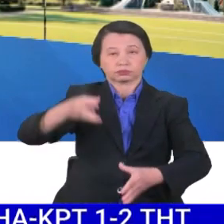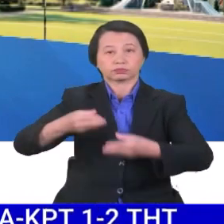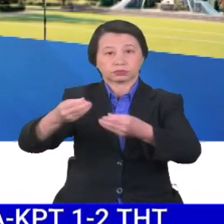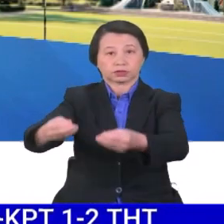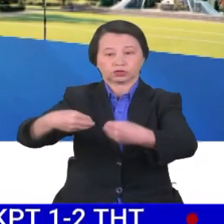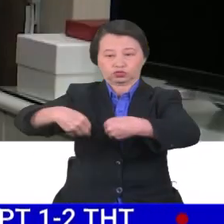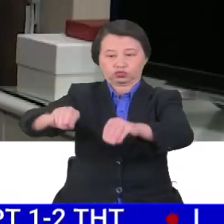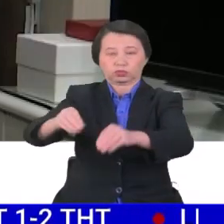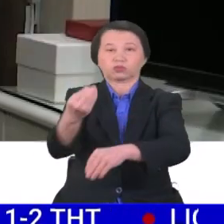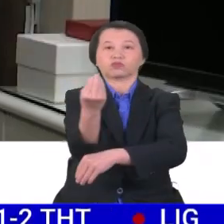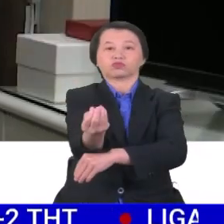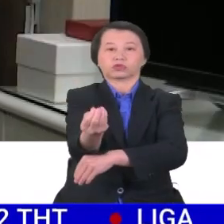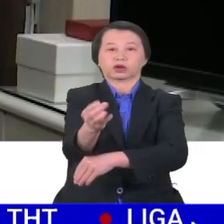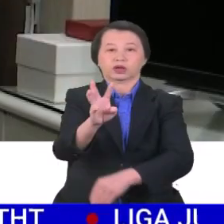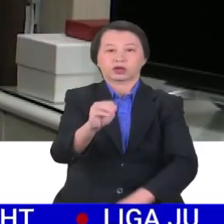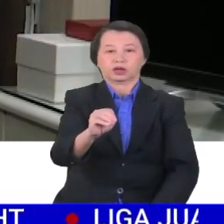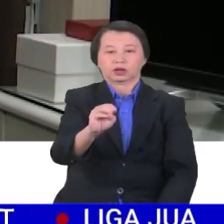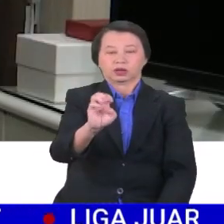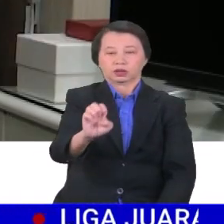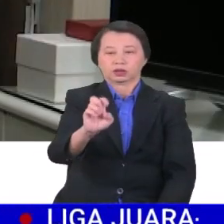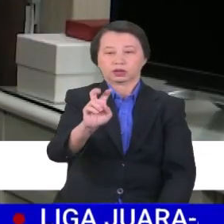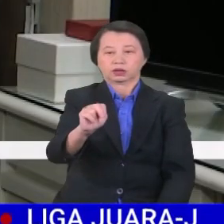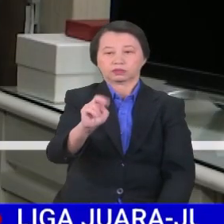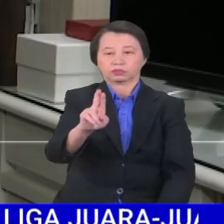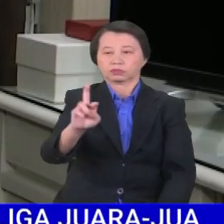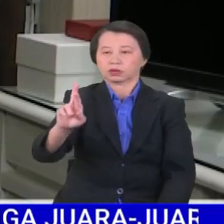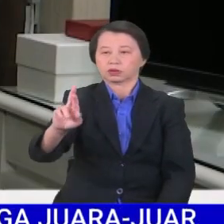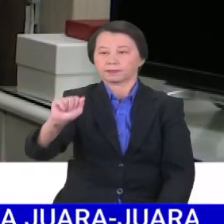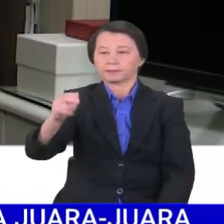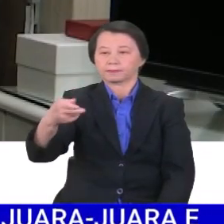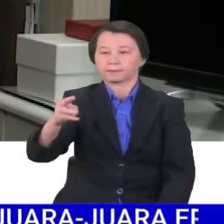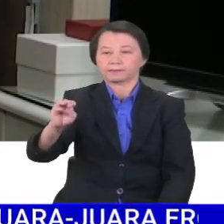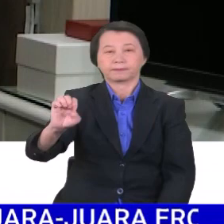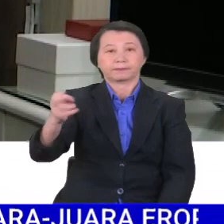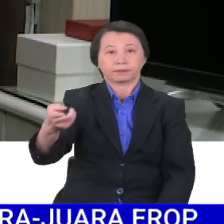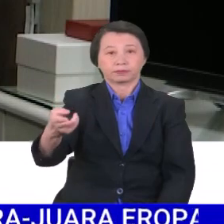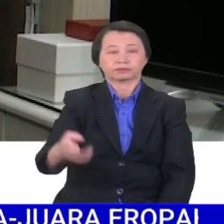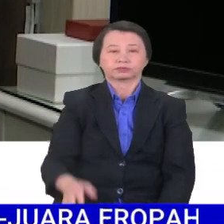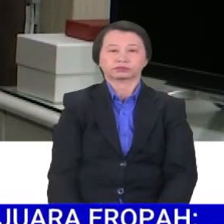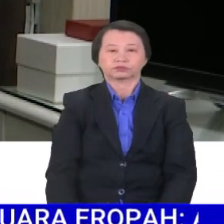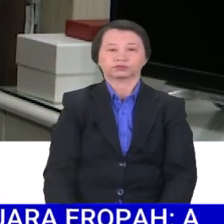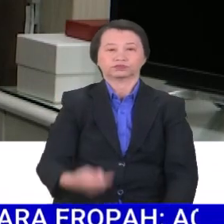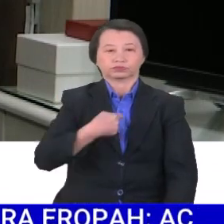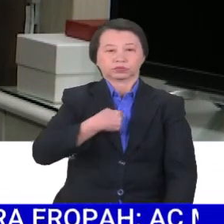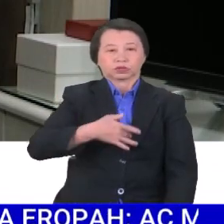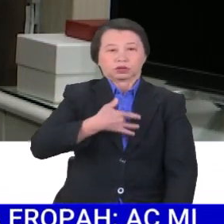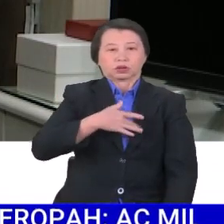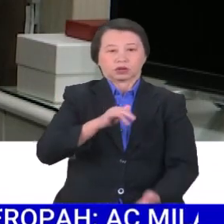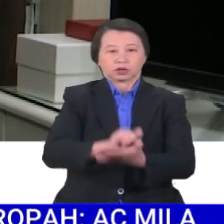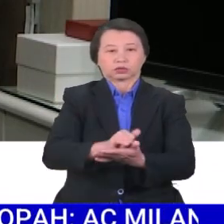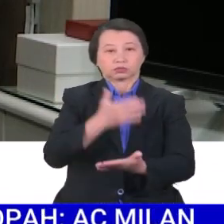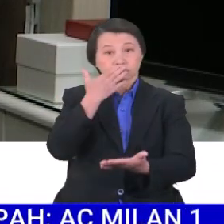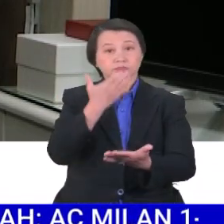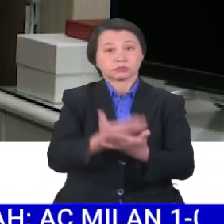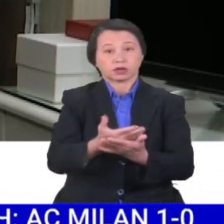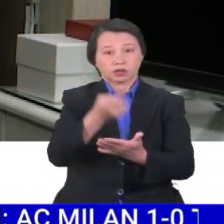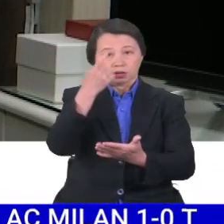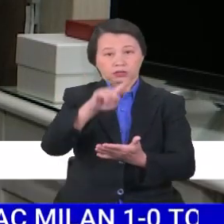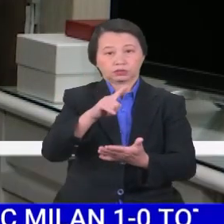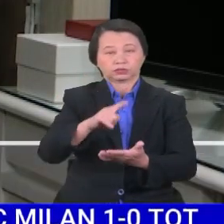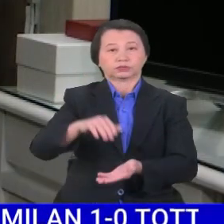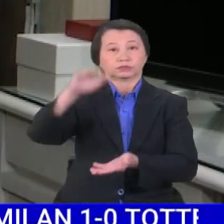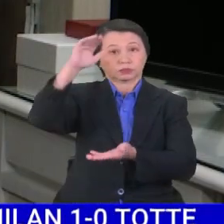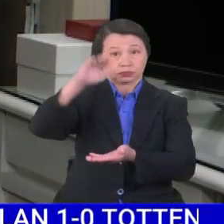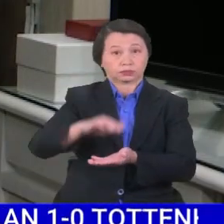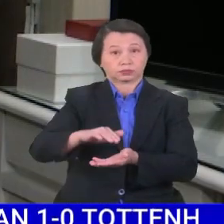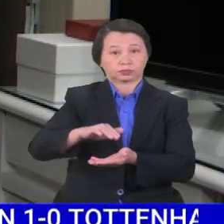Rahmah. Dan saya rasa ini merupakan satu langkah baik oleh kerajaan untuk membantu dalam